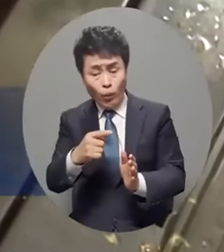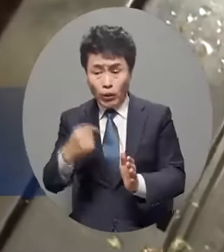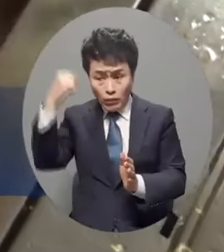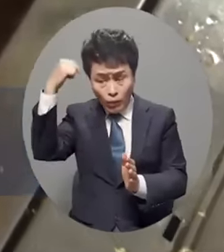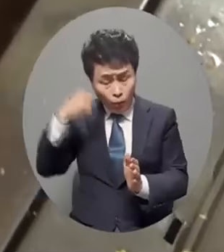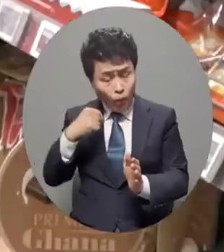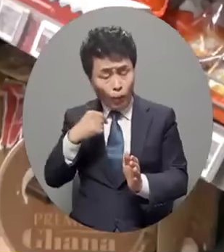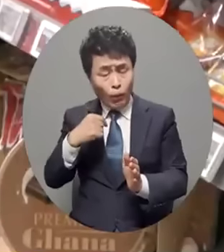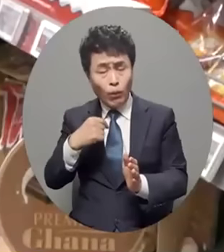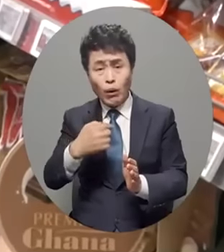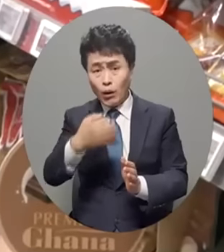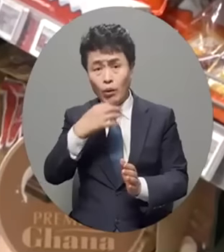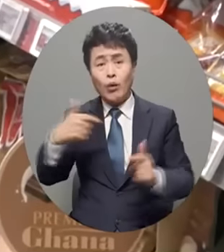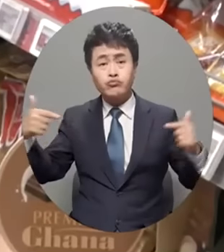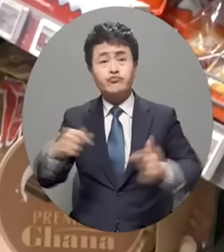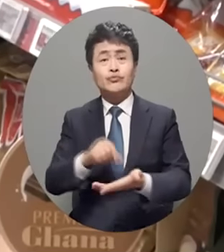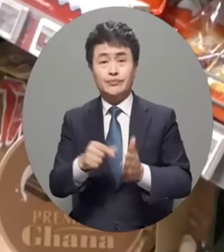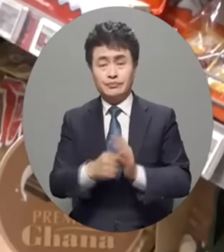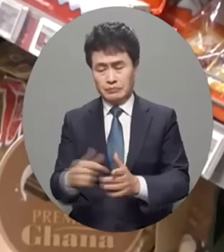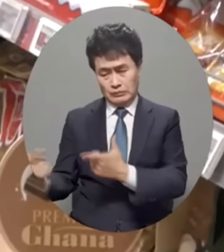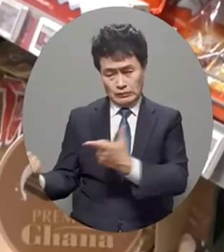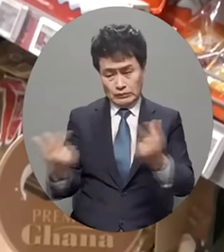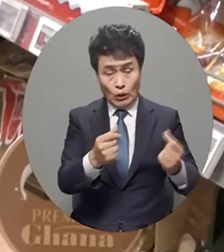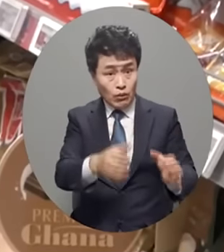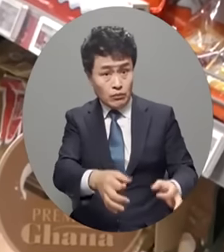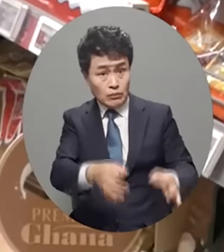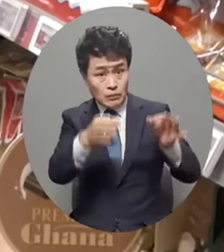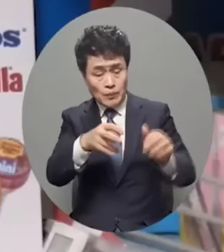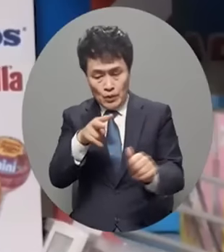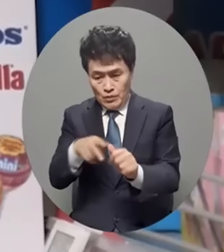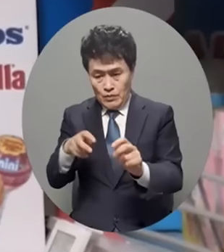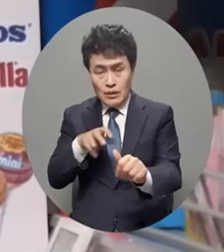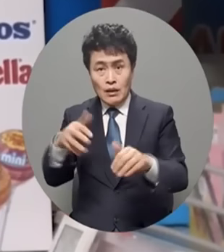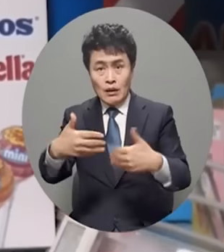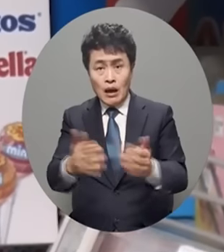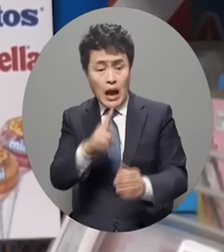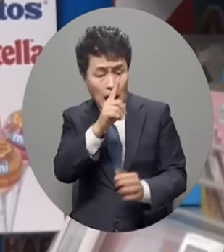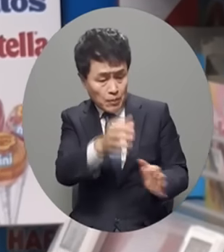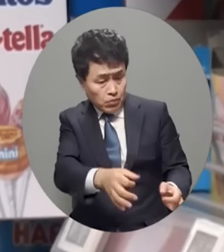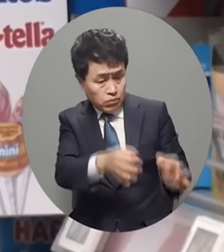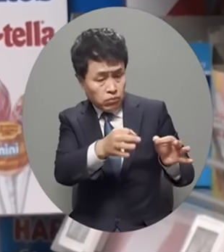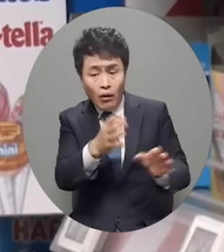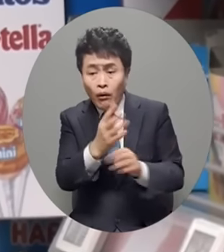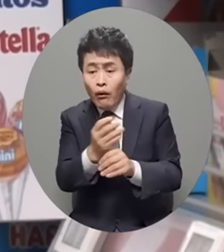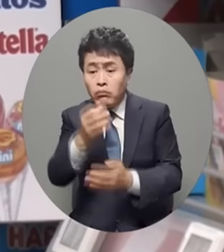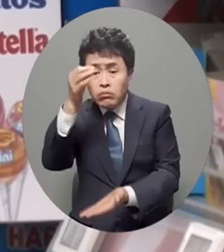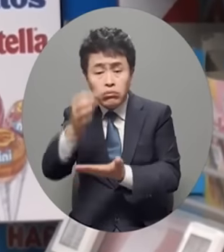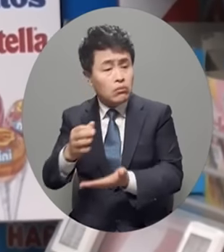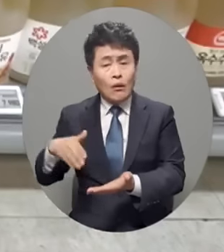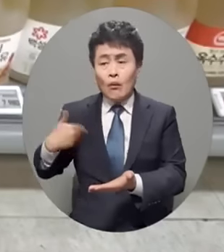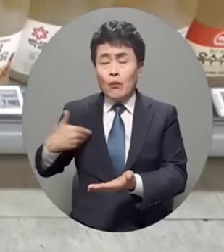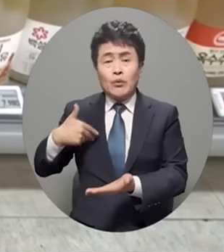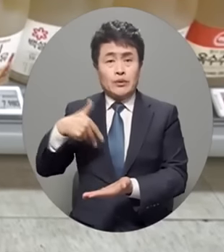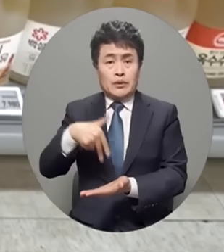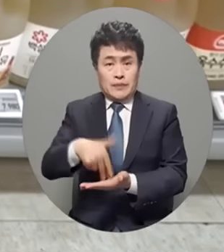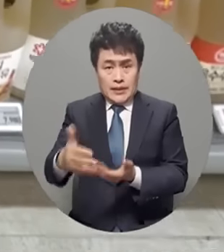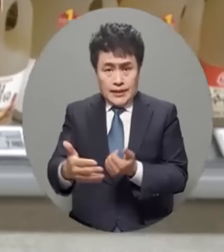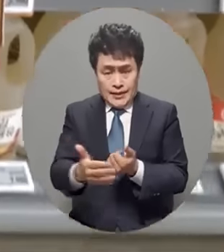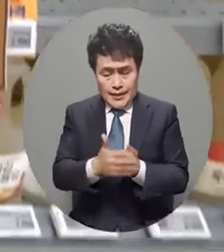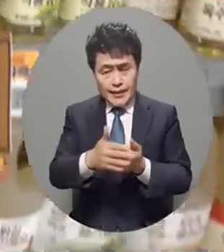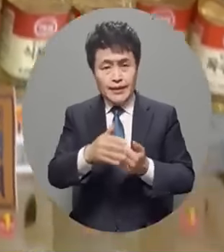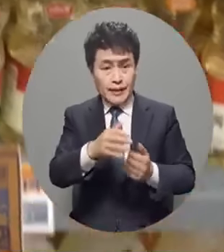있는 거죠. 이른바 도미노 인상인데 소비자 단체는 가격이 한번 오르면 언제 떨어질지 알기 힘든 만큼